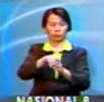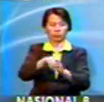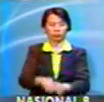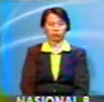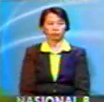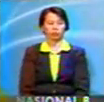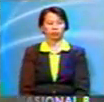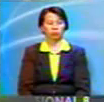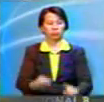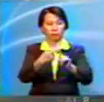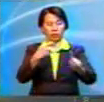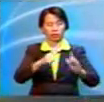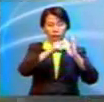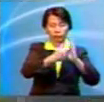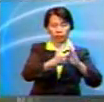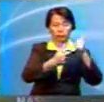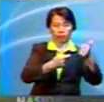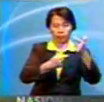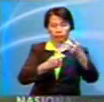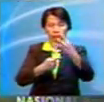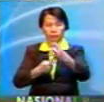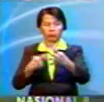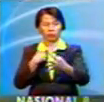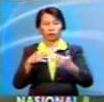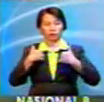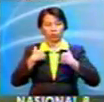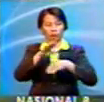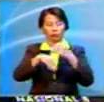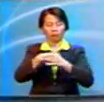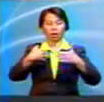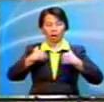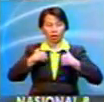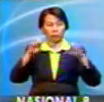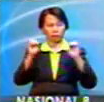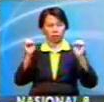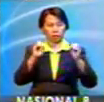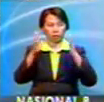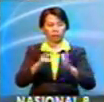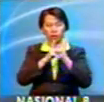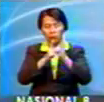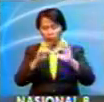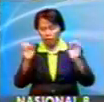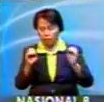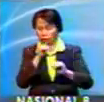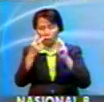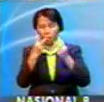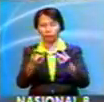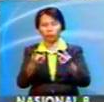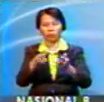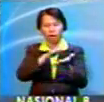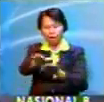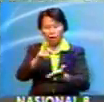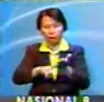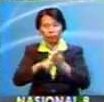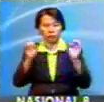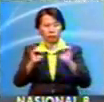So daripada checkpoint 4, checkpoint 3, checkpoint 2 memang kita sweep semua. Memang tak ada lah kesan pun, memang tak nampaklah kesan gelincir ke apa ke.